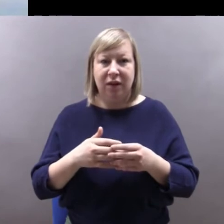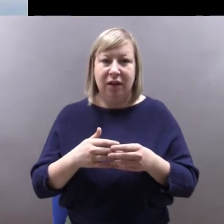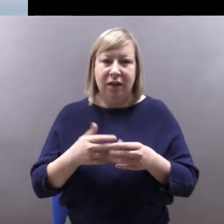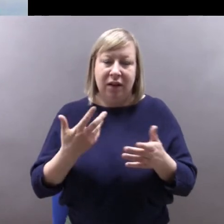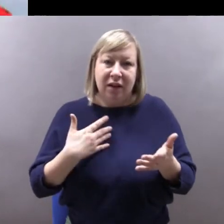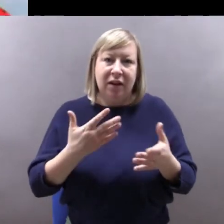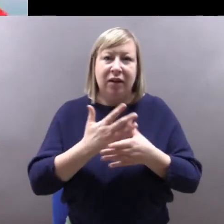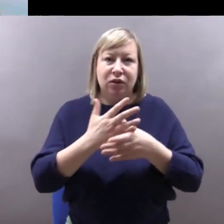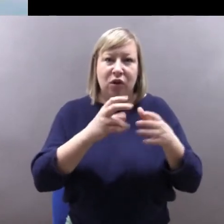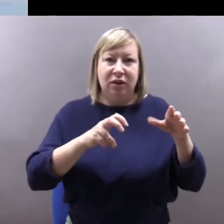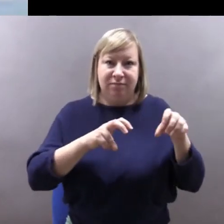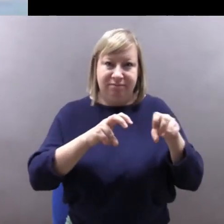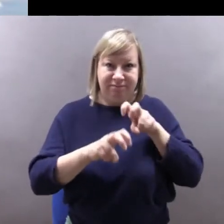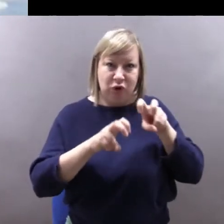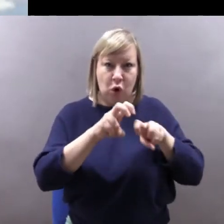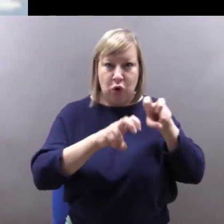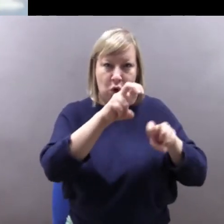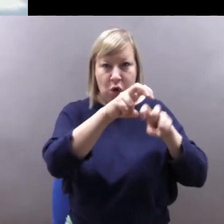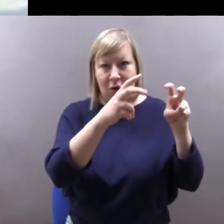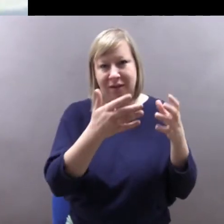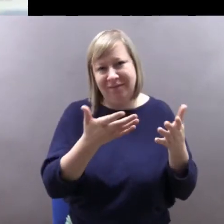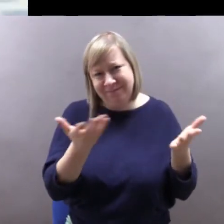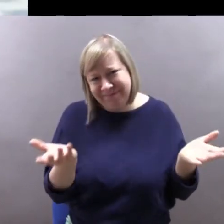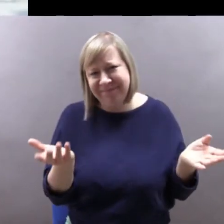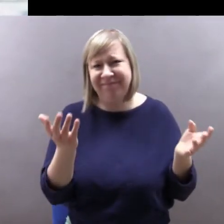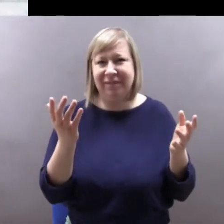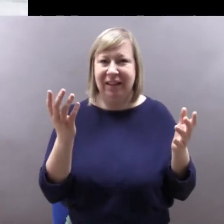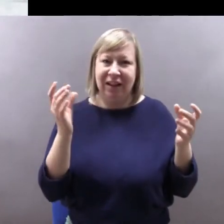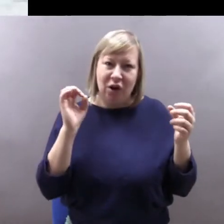został uwieczniony, to było całkiem przyjemna rzecz, bo mogliśmy się pośmiać,